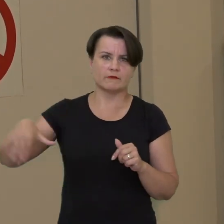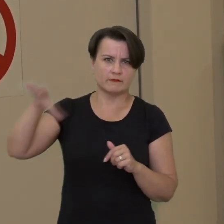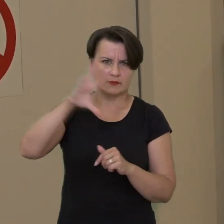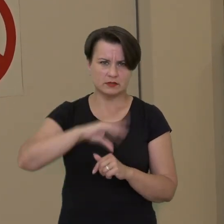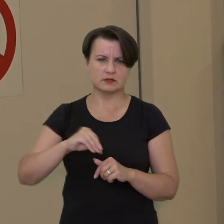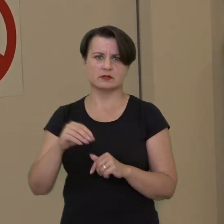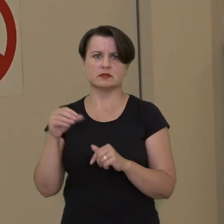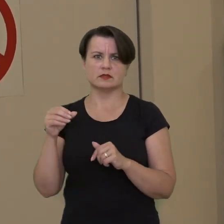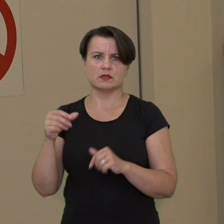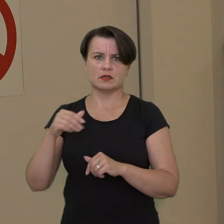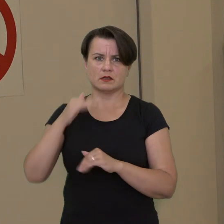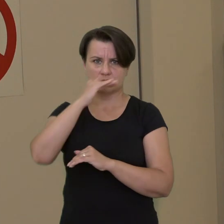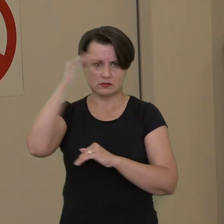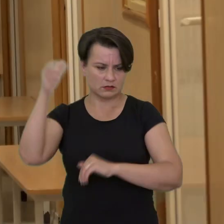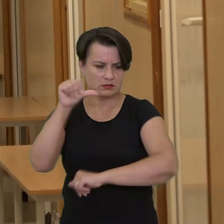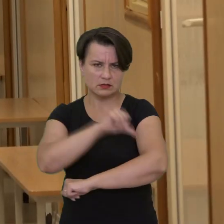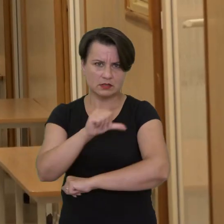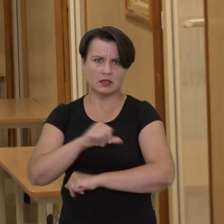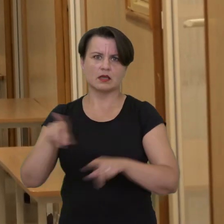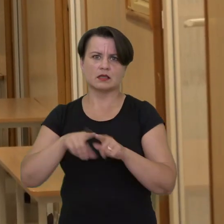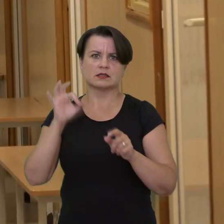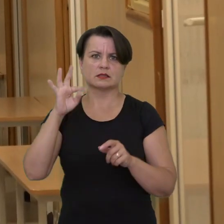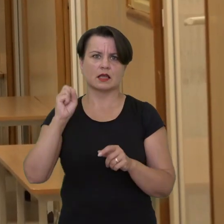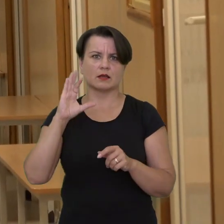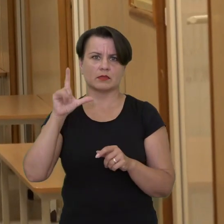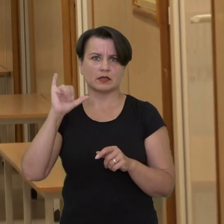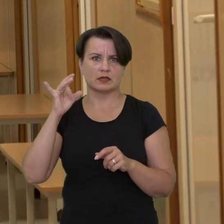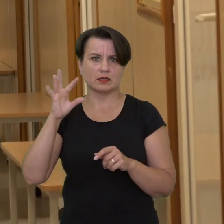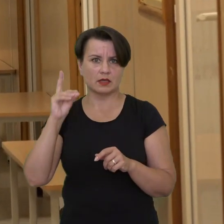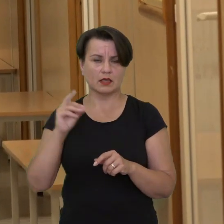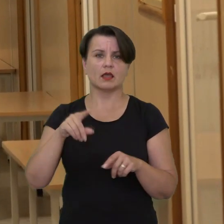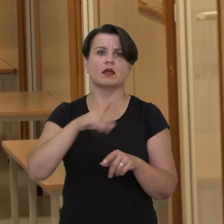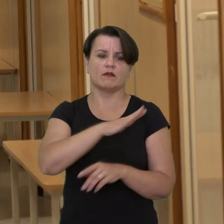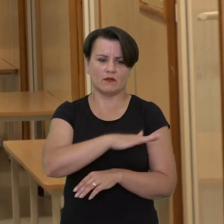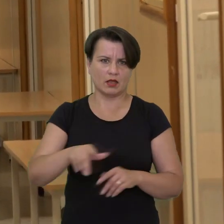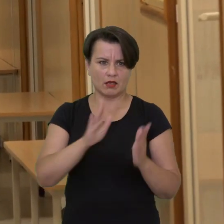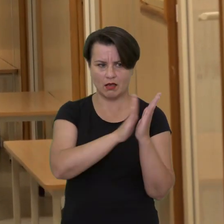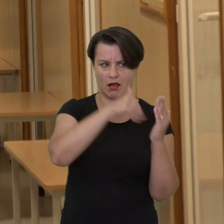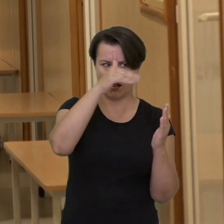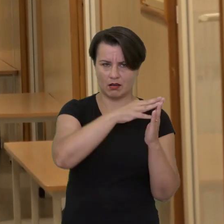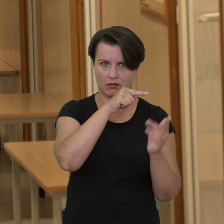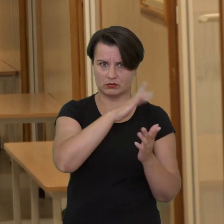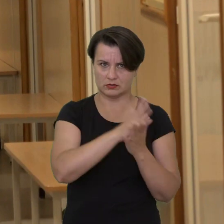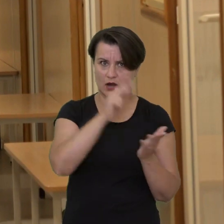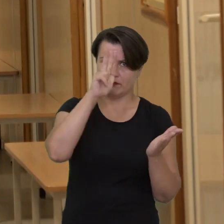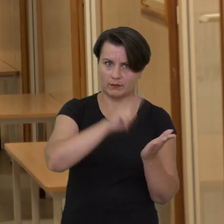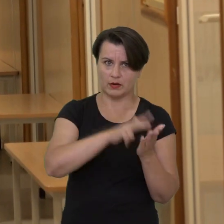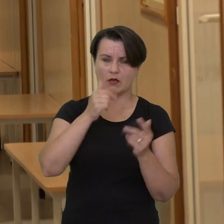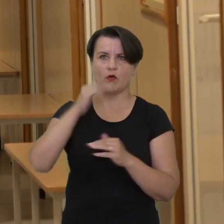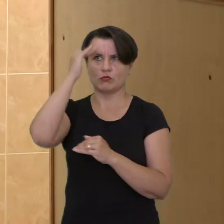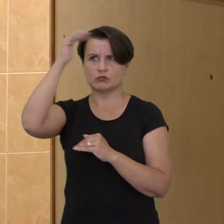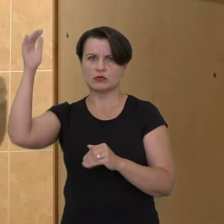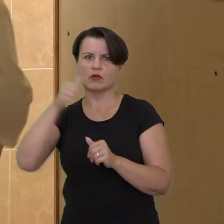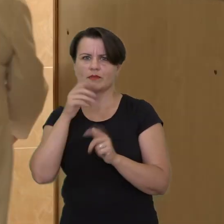yra skiepijami nuo stabligės. Vaikučiai skiepijami pagal kalendorių patvirtinta, o suaugusiai arba